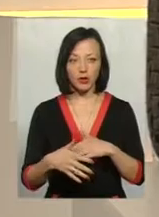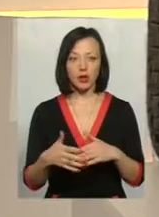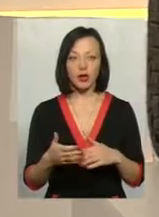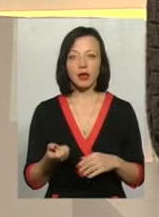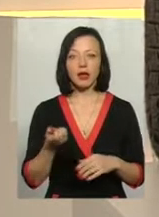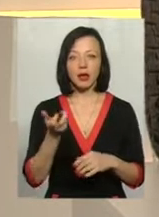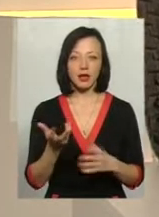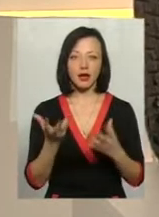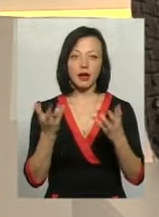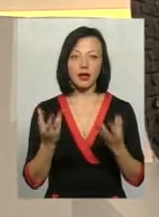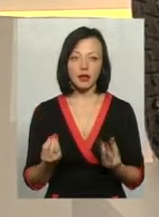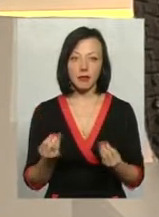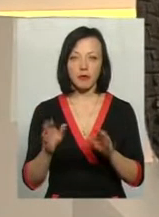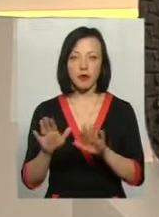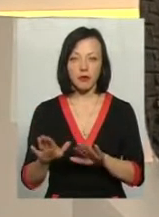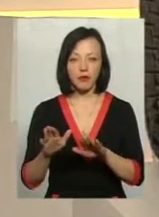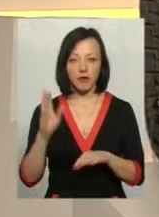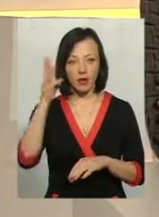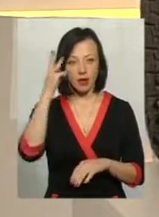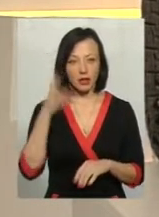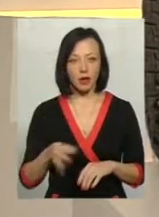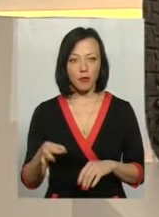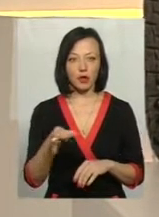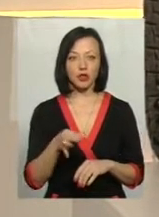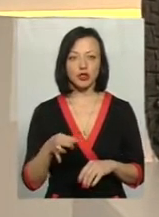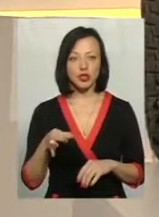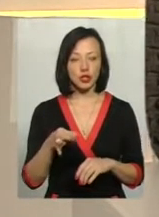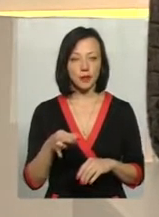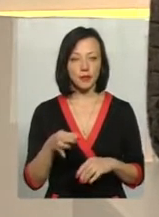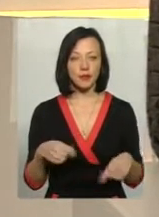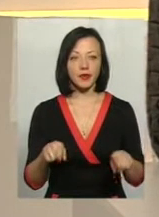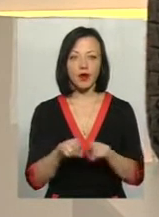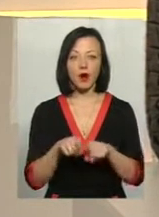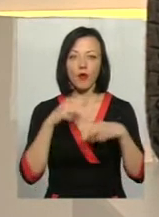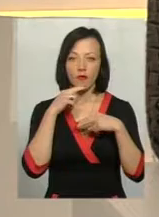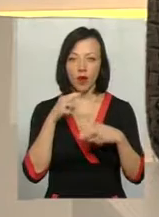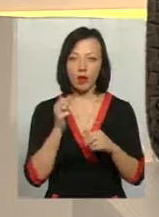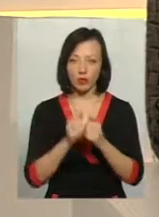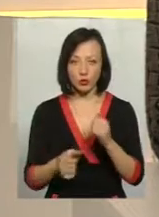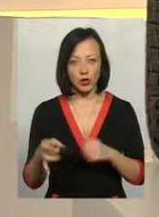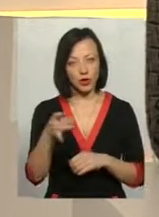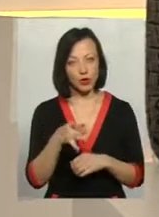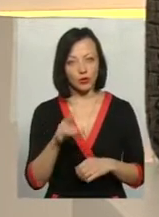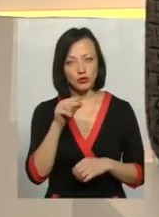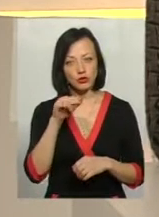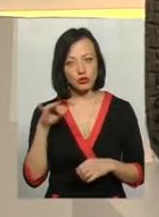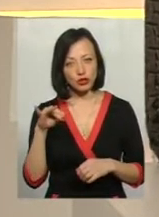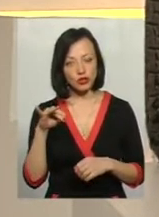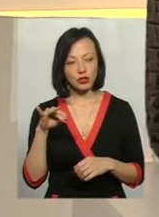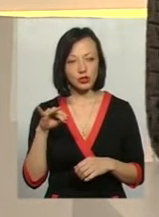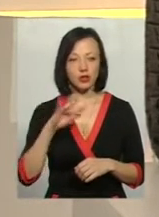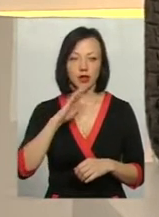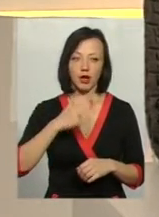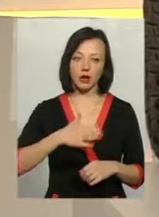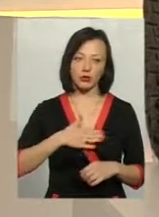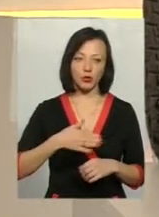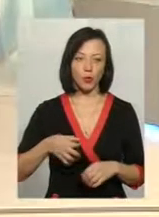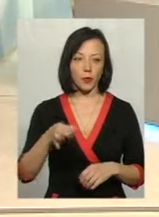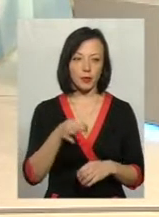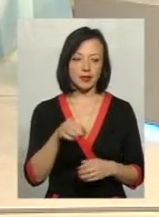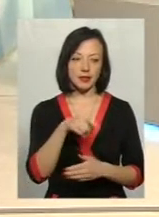кілька днів перебування на Хмельниччині. Така увага до кожного регіону чи лише до нашої